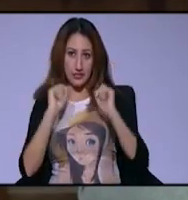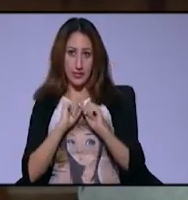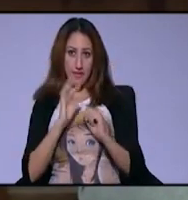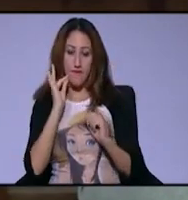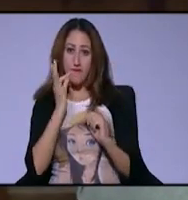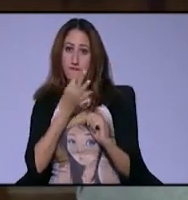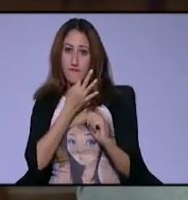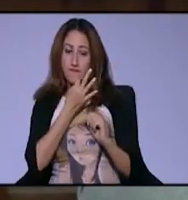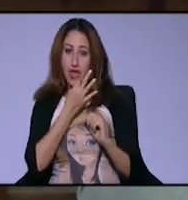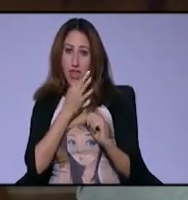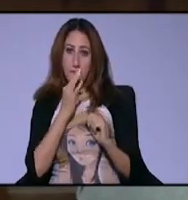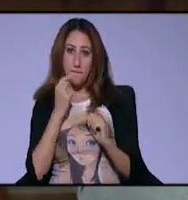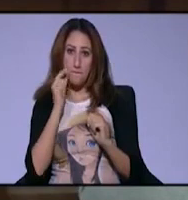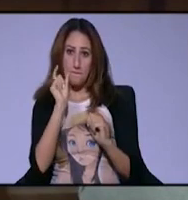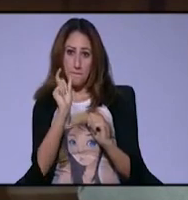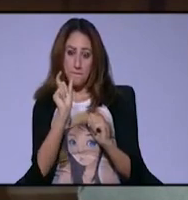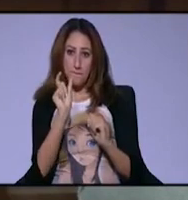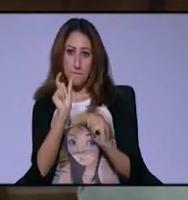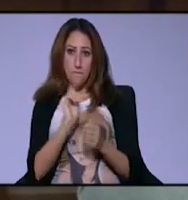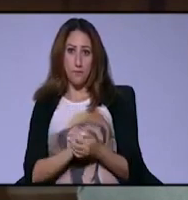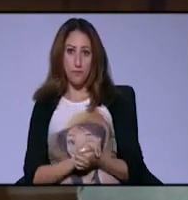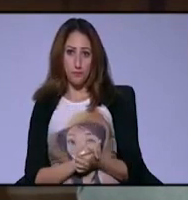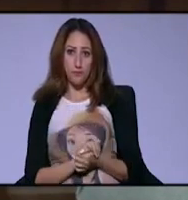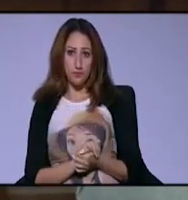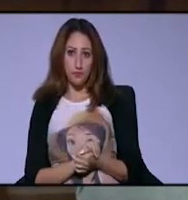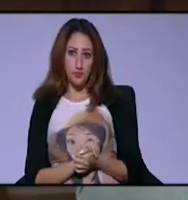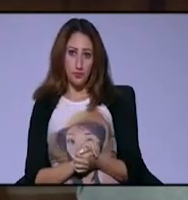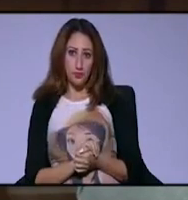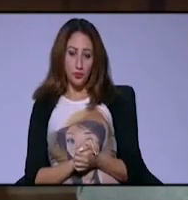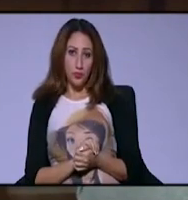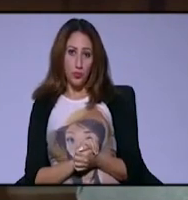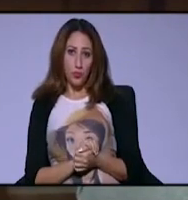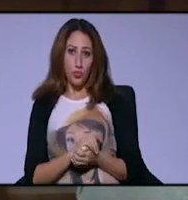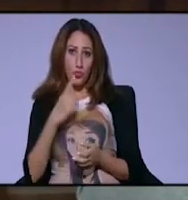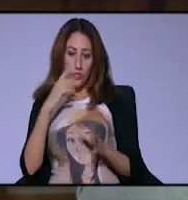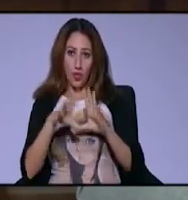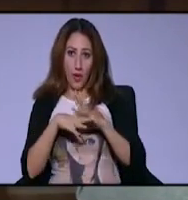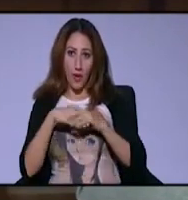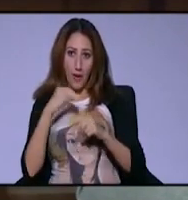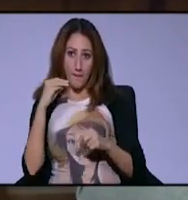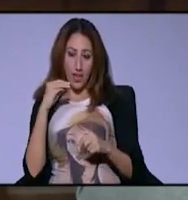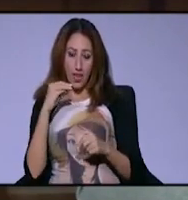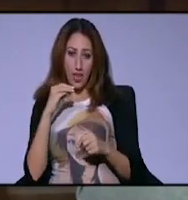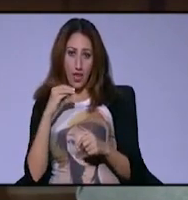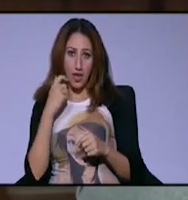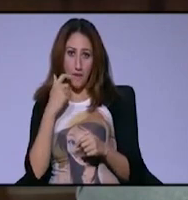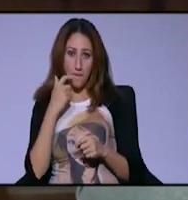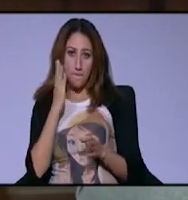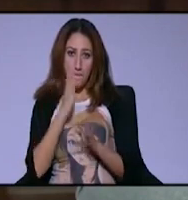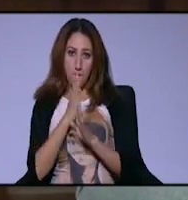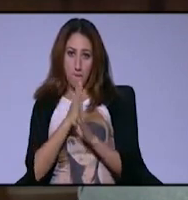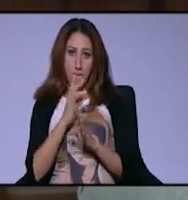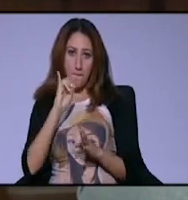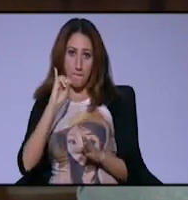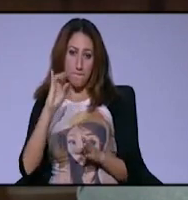لفيلم تسجيلي درامي انتهى من تنفيذه صديقي العزيز الفنان الكبير مجدي